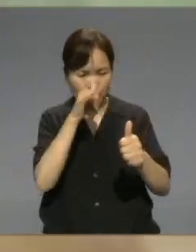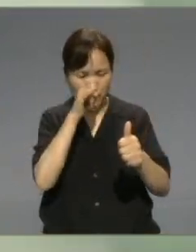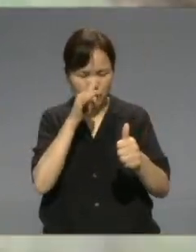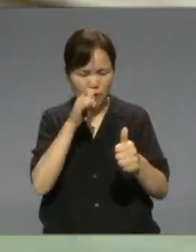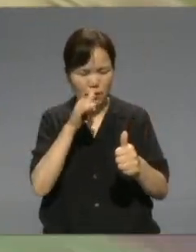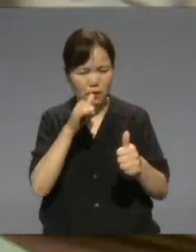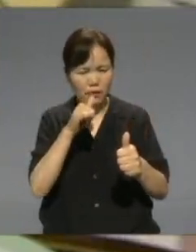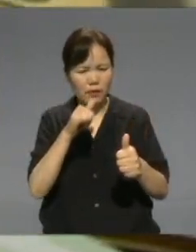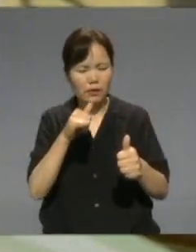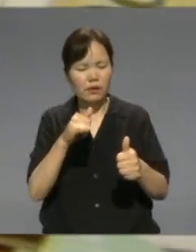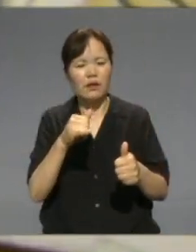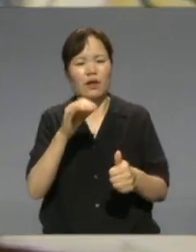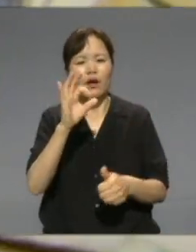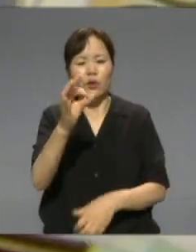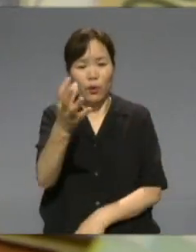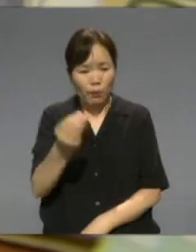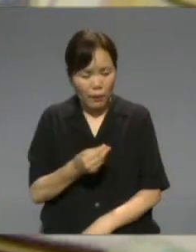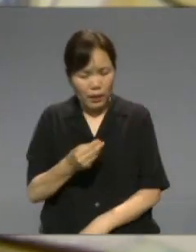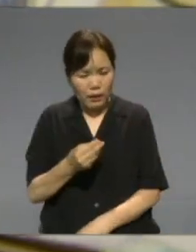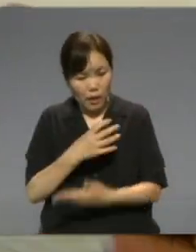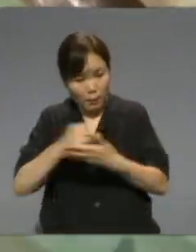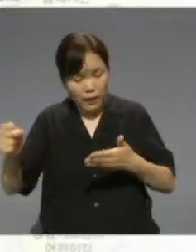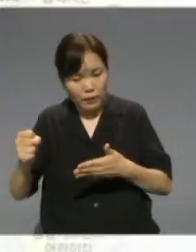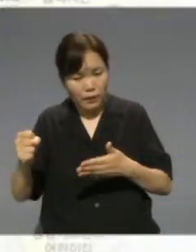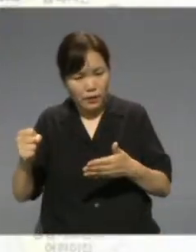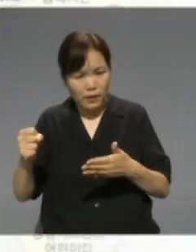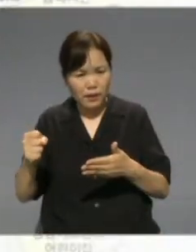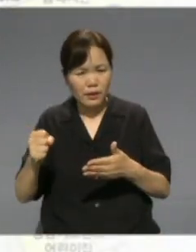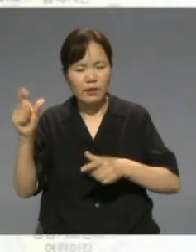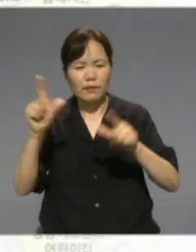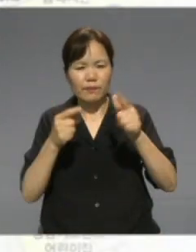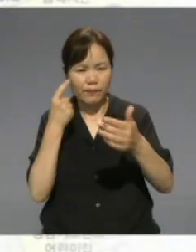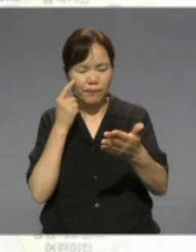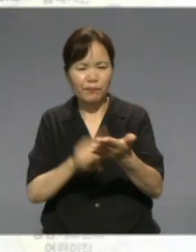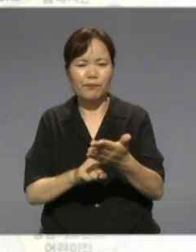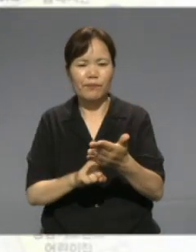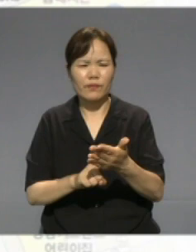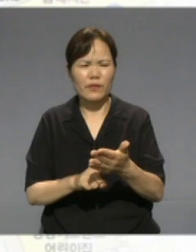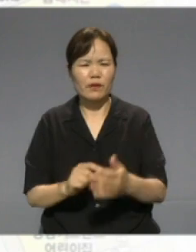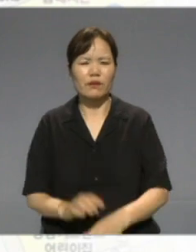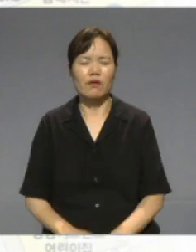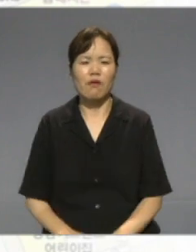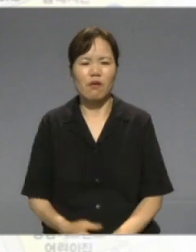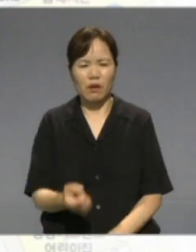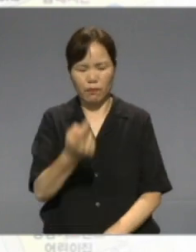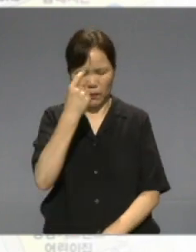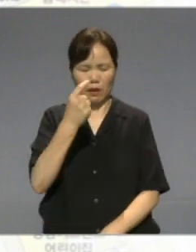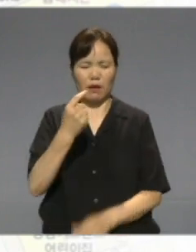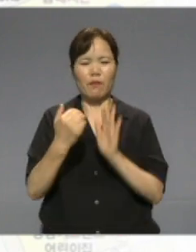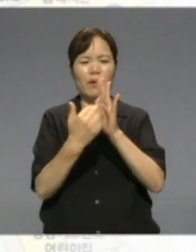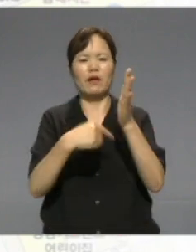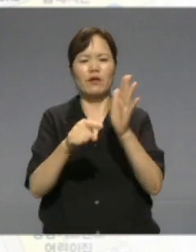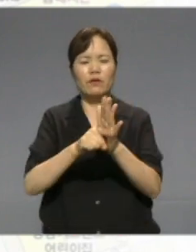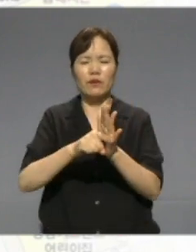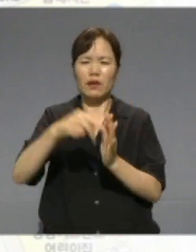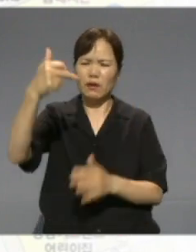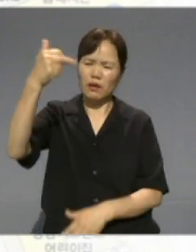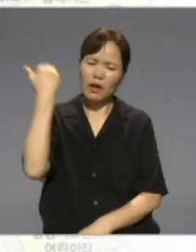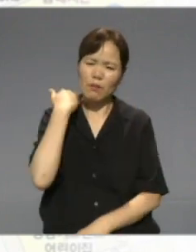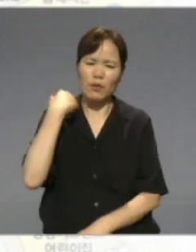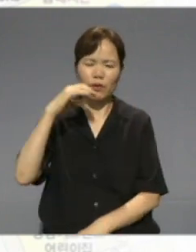취객 명의로 대출받아 빼돌린 흔적까지 드러났습니다 범행 흔적을 들키지 않으려 CCTV 사각지대를 찾아